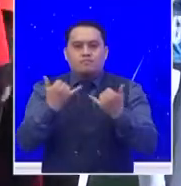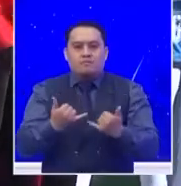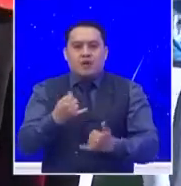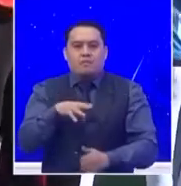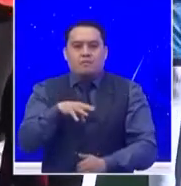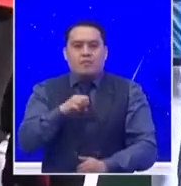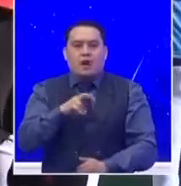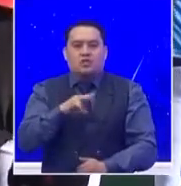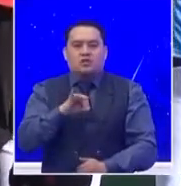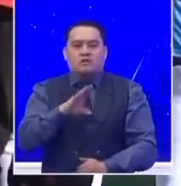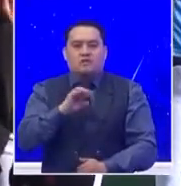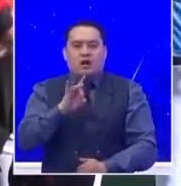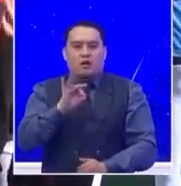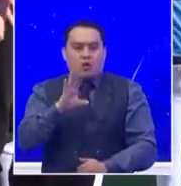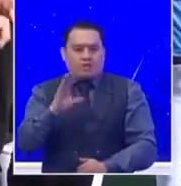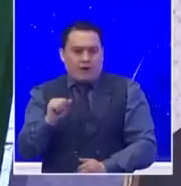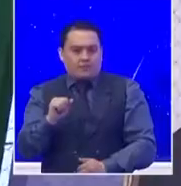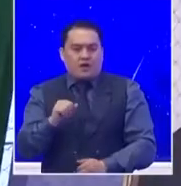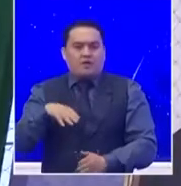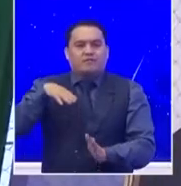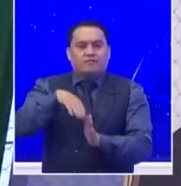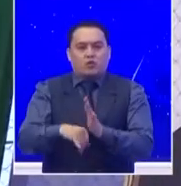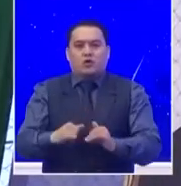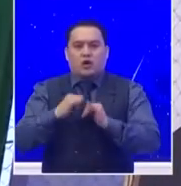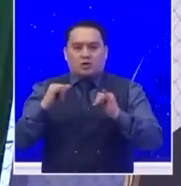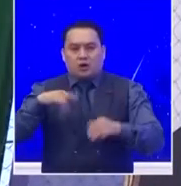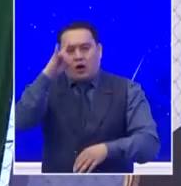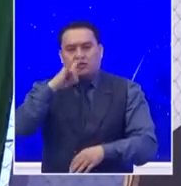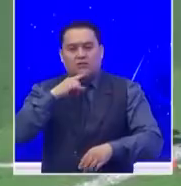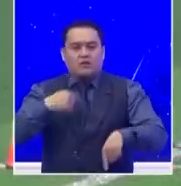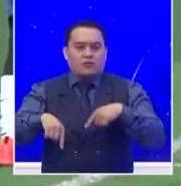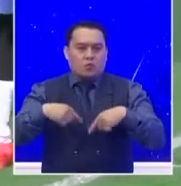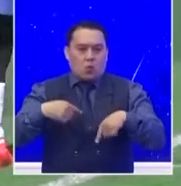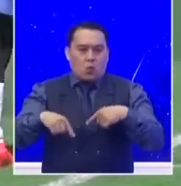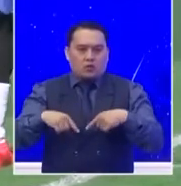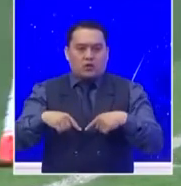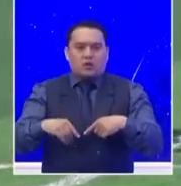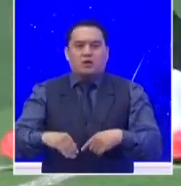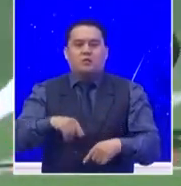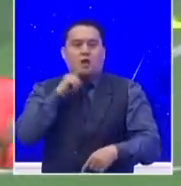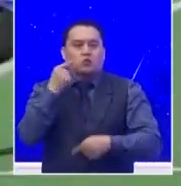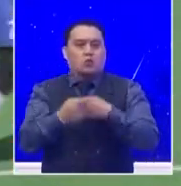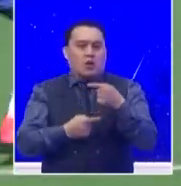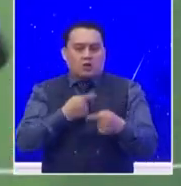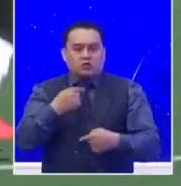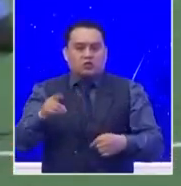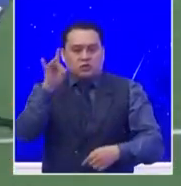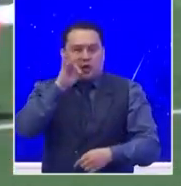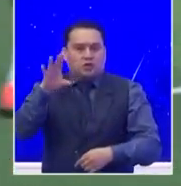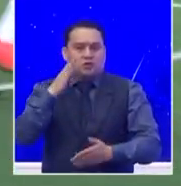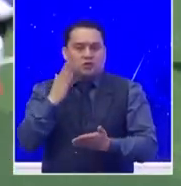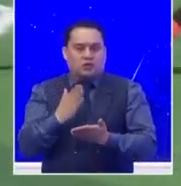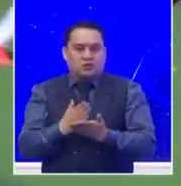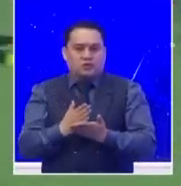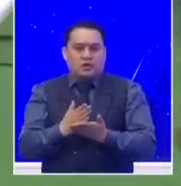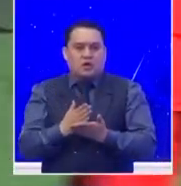Владимира Бачеварова. Он внес значительный вклад в развитие казахстанского футбола и вырастил немало талантливых спортсменов, говорят